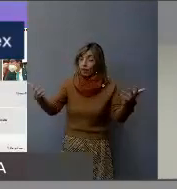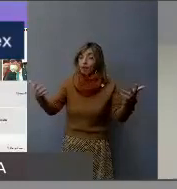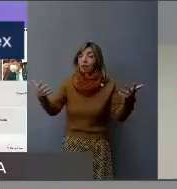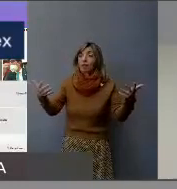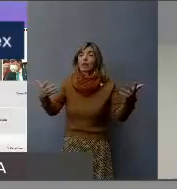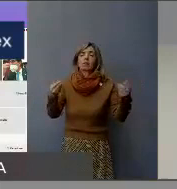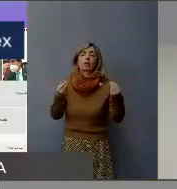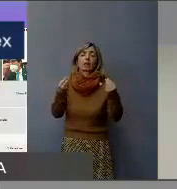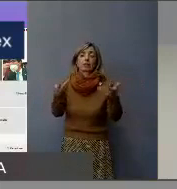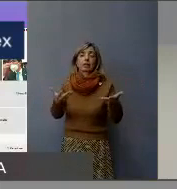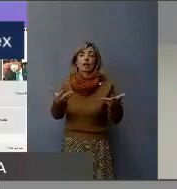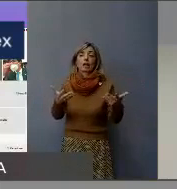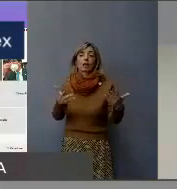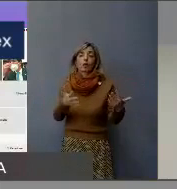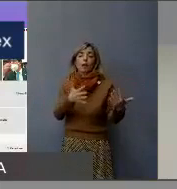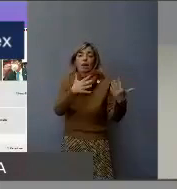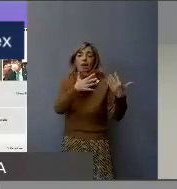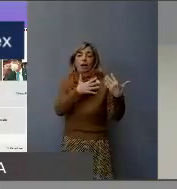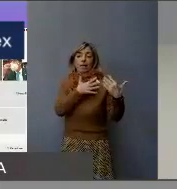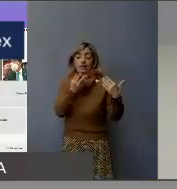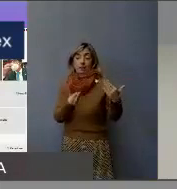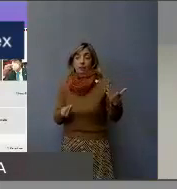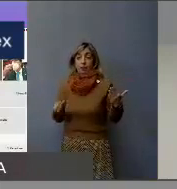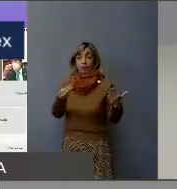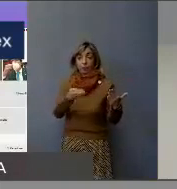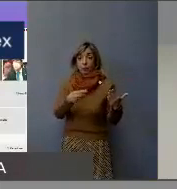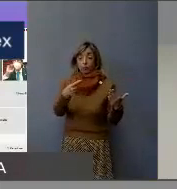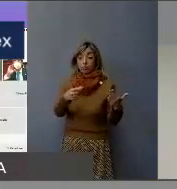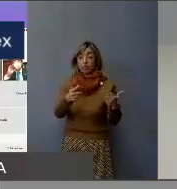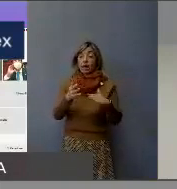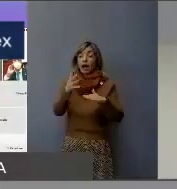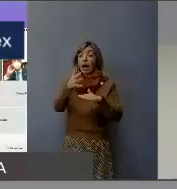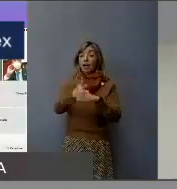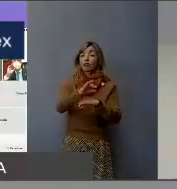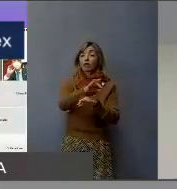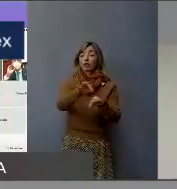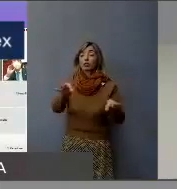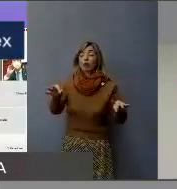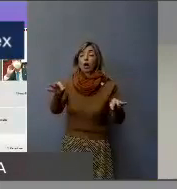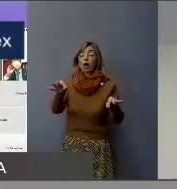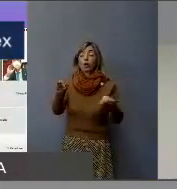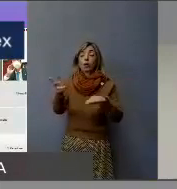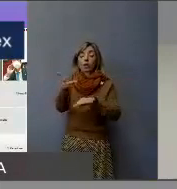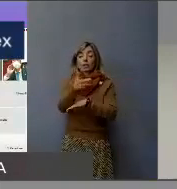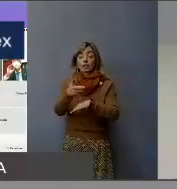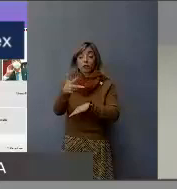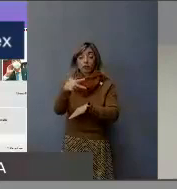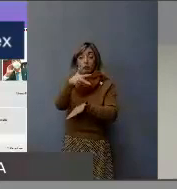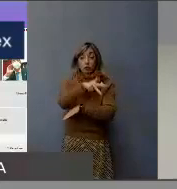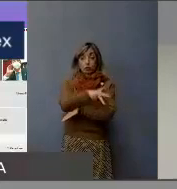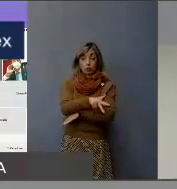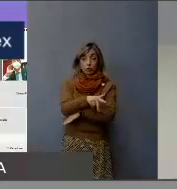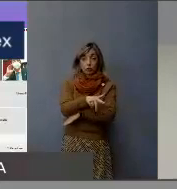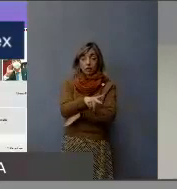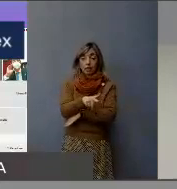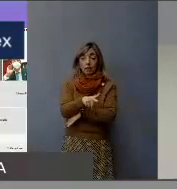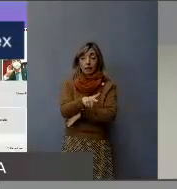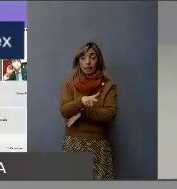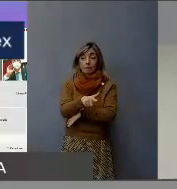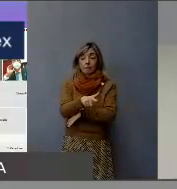in aggiunta in quanto l'accesso ad alcune prestazioni sociali che infatti di produce